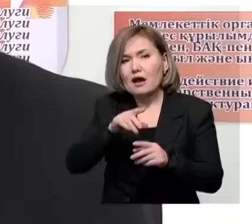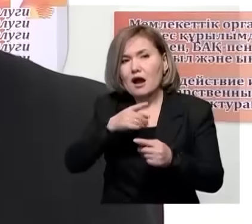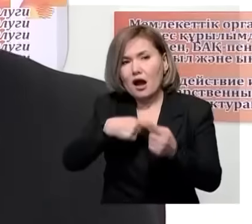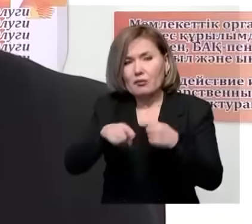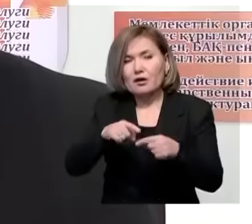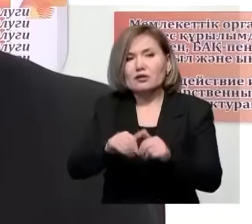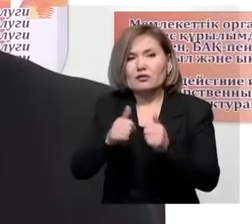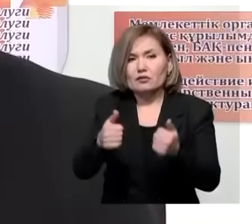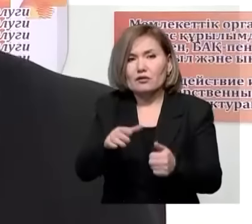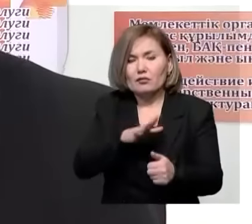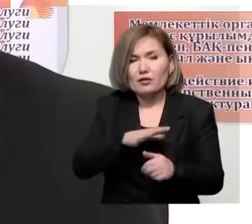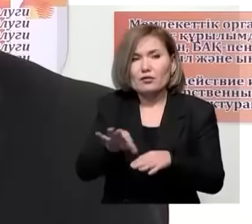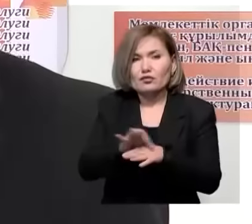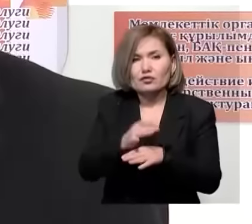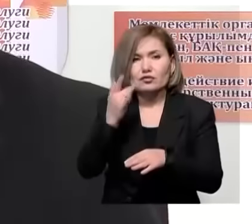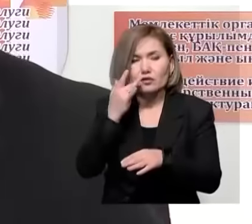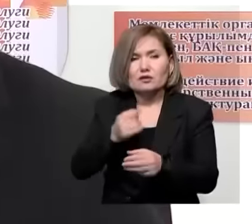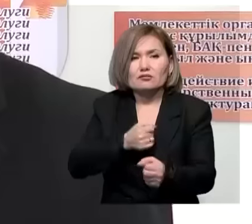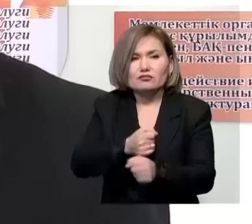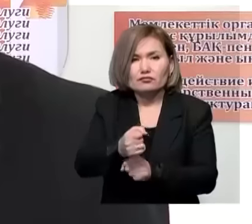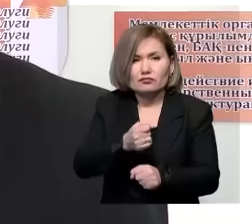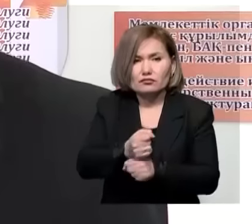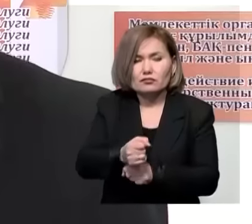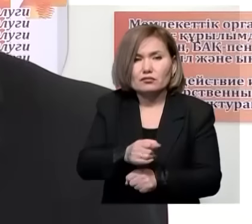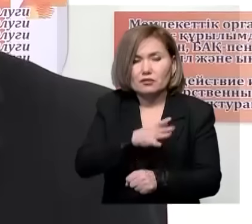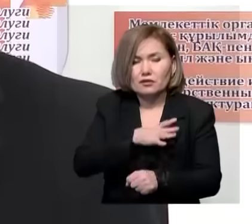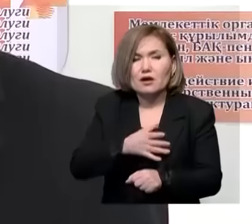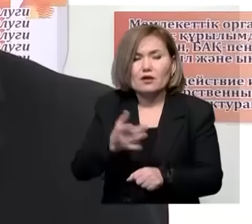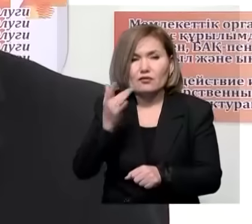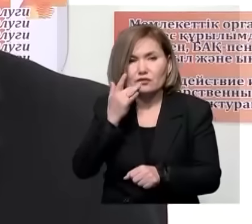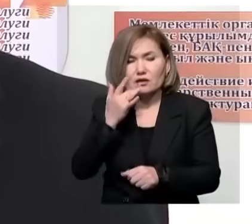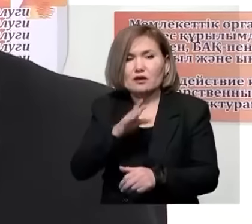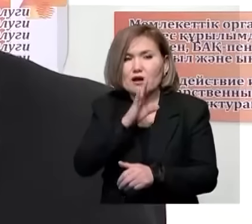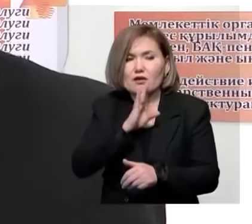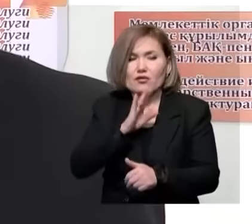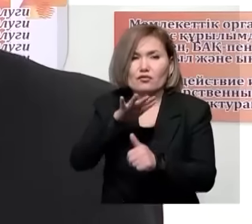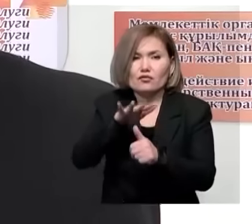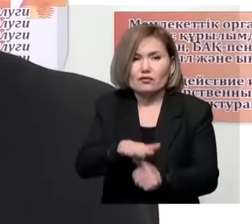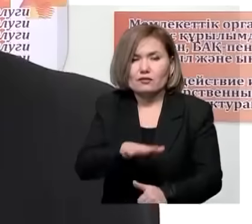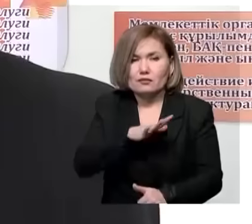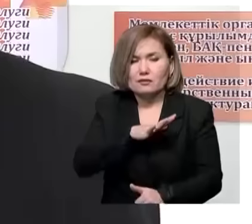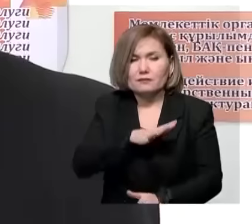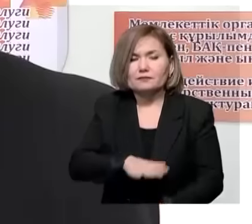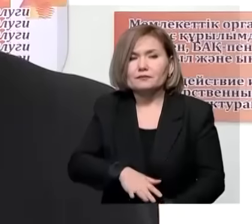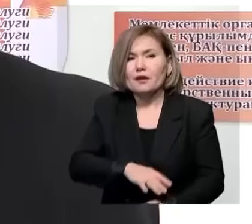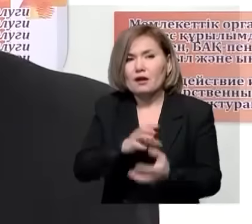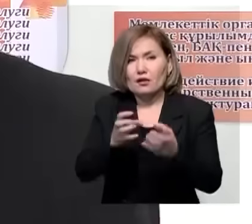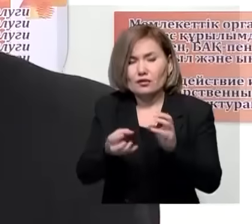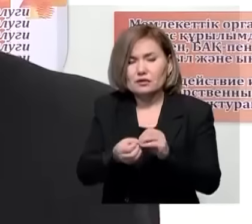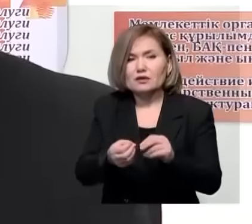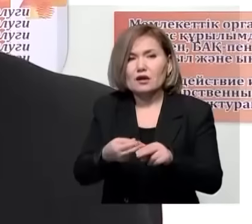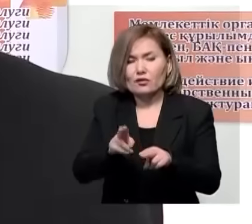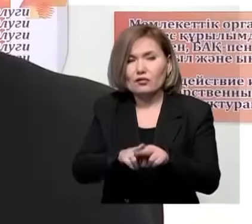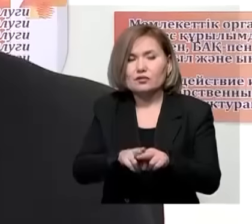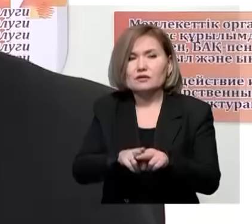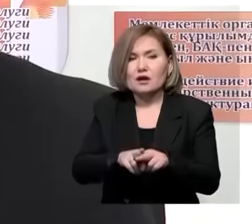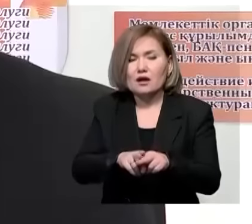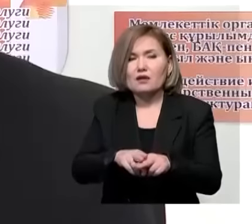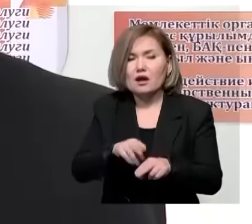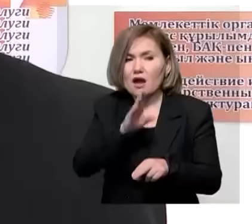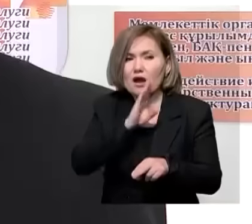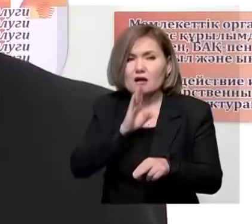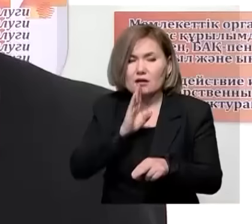тарап өзінің жауапкершілігін әлі мойындамаған болып тұр ғой. Солай деп есептеді,